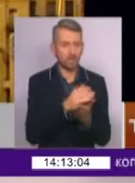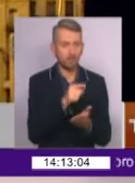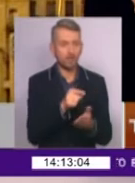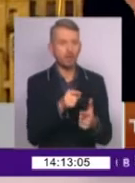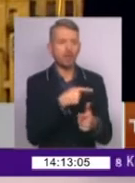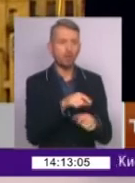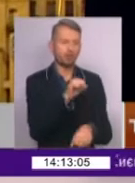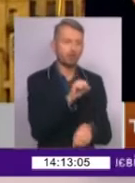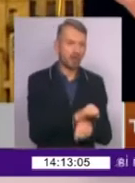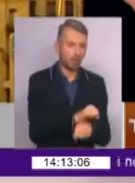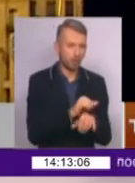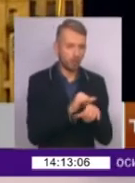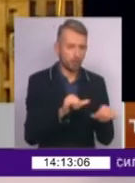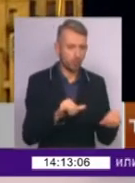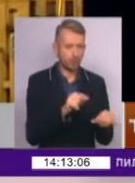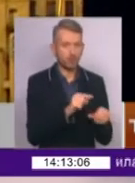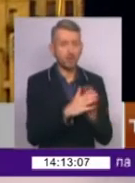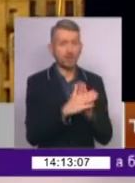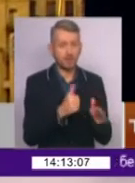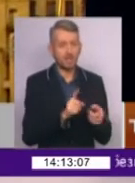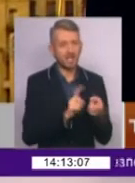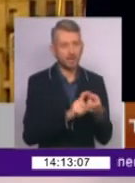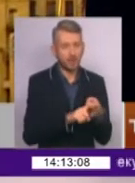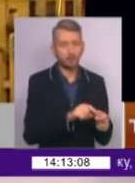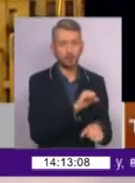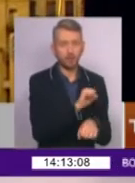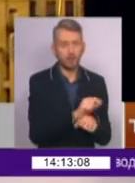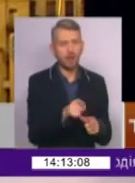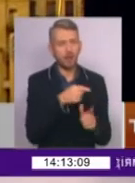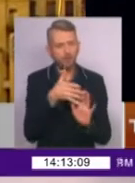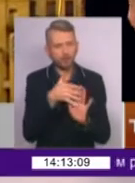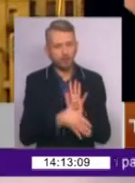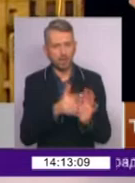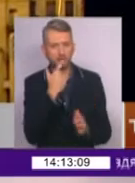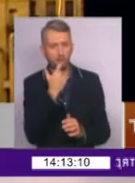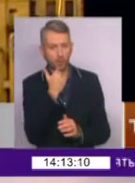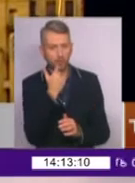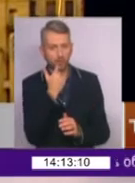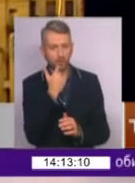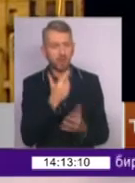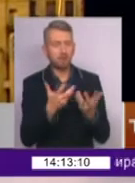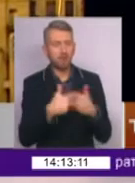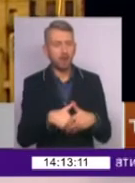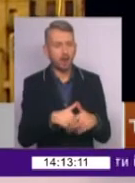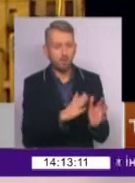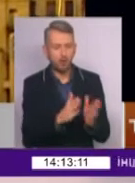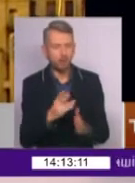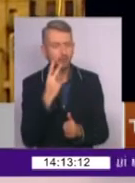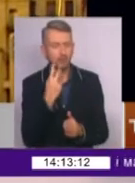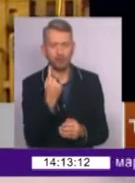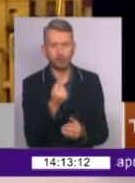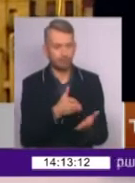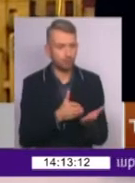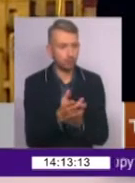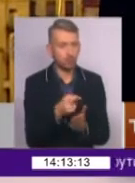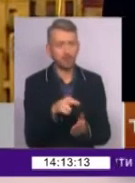розмноження, вони там викликали інфекцію, зупинилися, або всмокталися в кров. Тому механізм завжди один, практично для